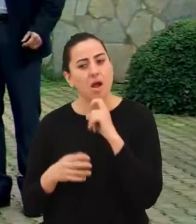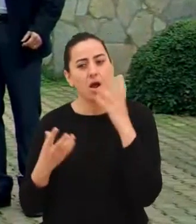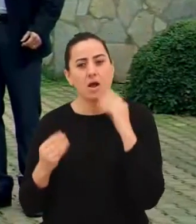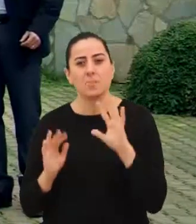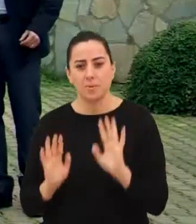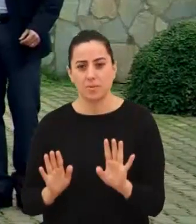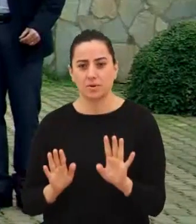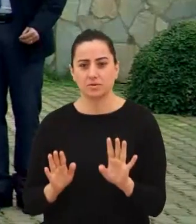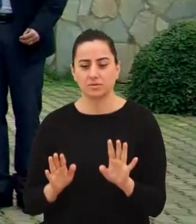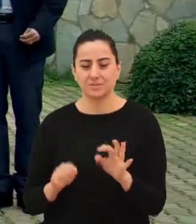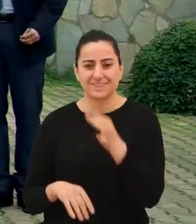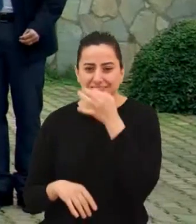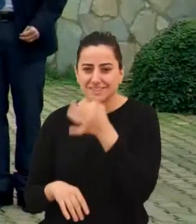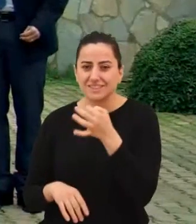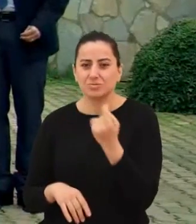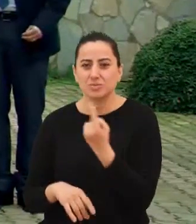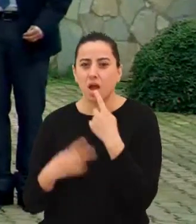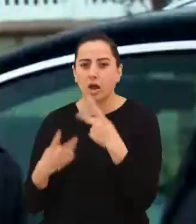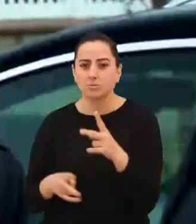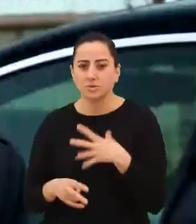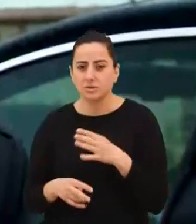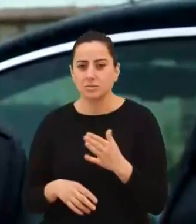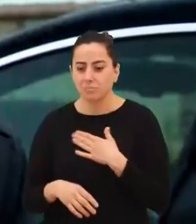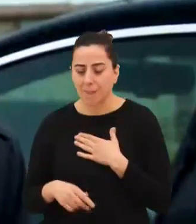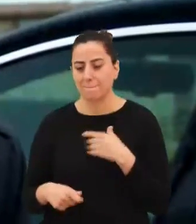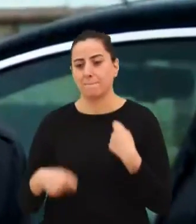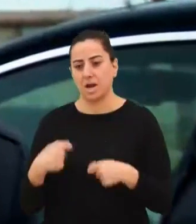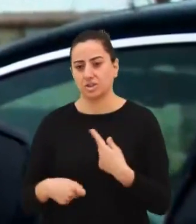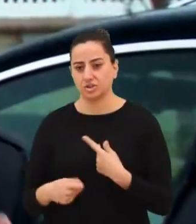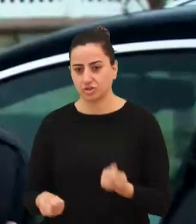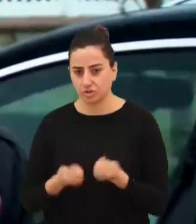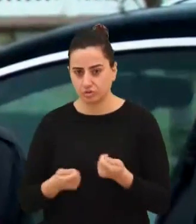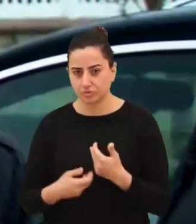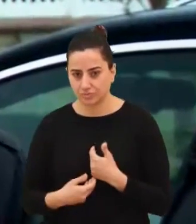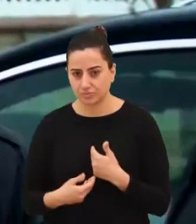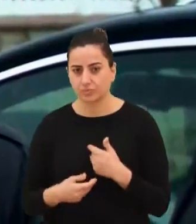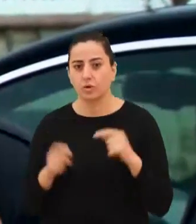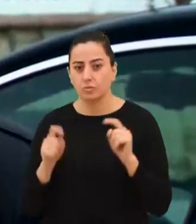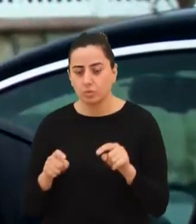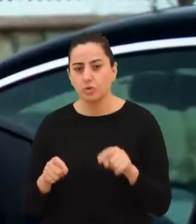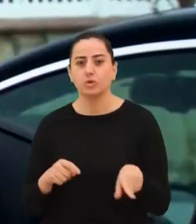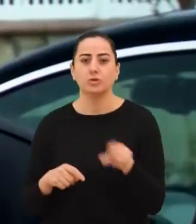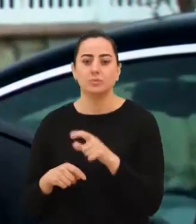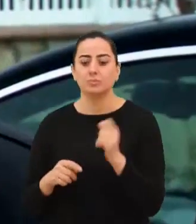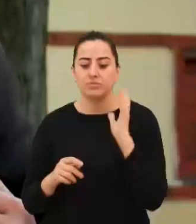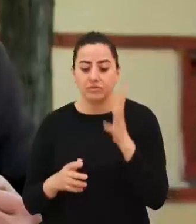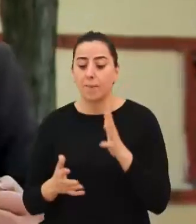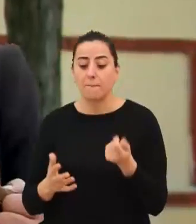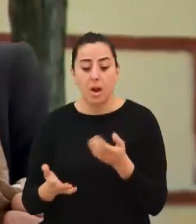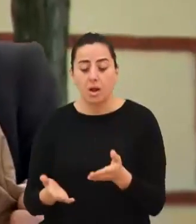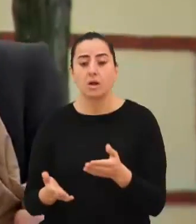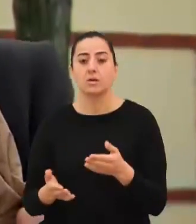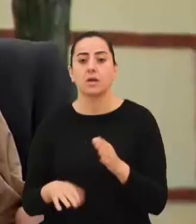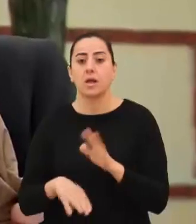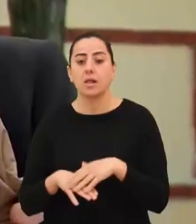gibi olmasın ama izin verirseniz bir şey açıklamak istiyorum. Ben bankacıyım öncelikle. Bu tür meblağdaki bir parayı, yani bu kadar